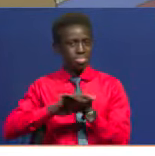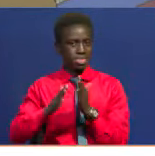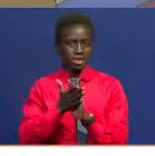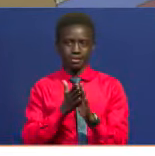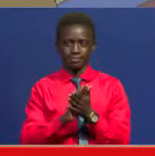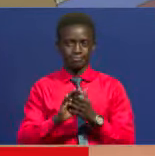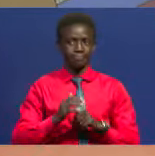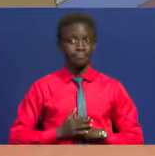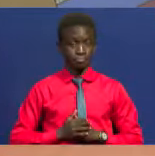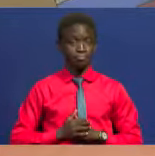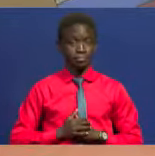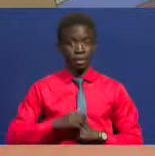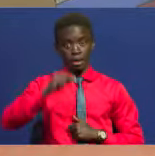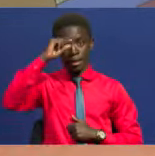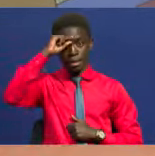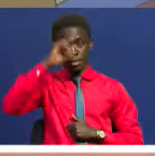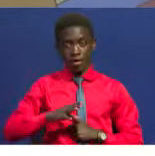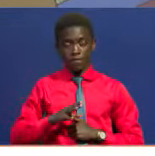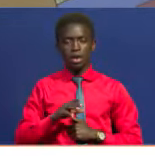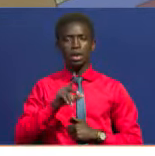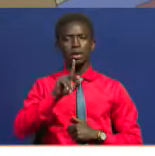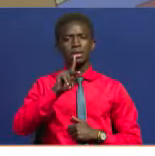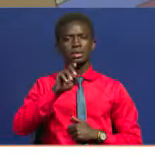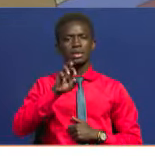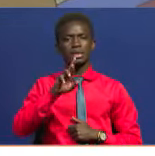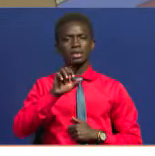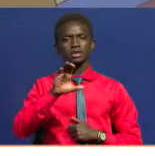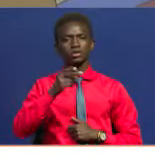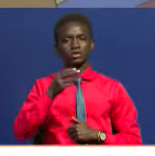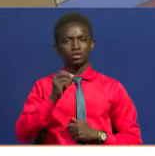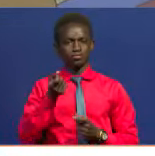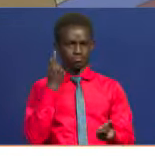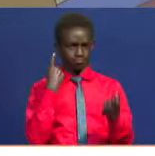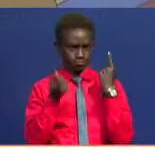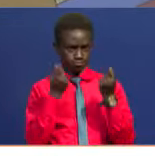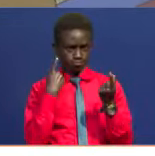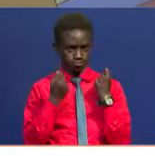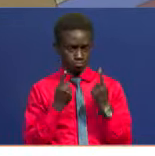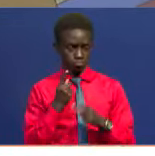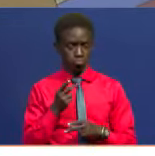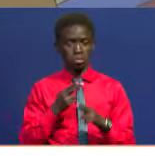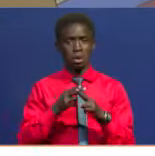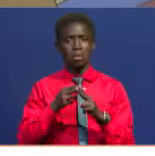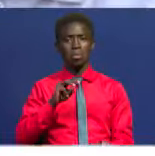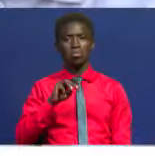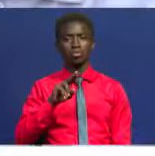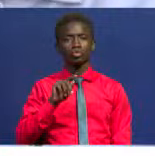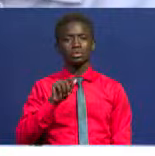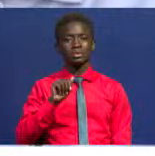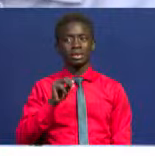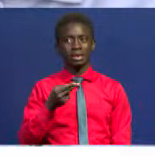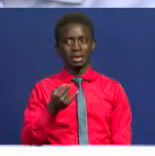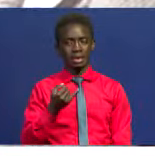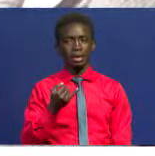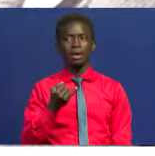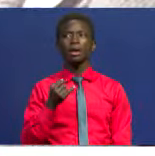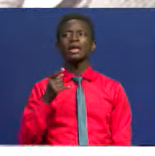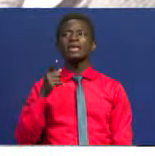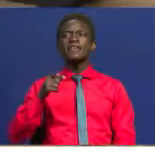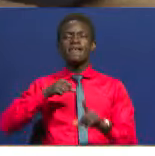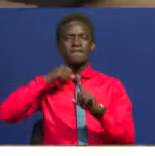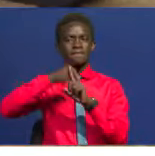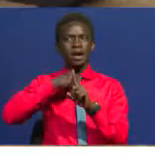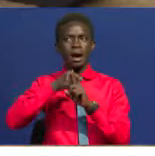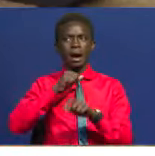Gavana wa Kericho Erick Mutai amepongeza Tume ya Maadili na Vita dhidi ya Ufisadi